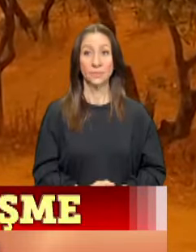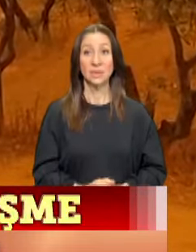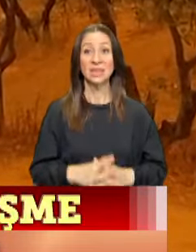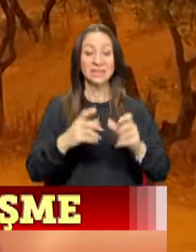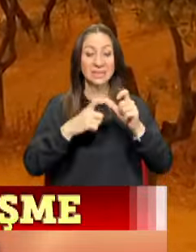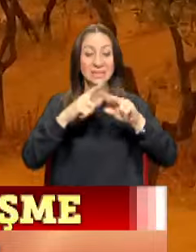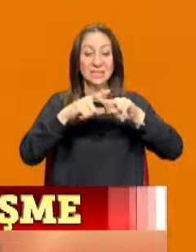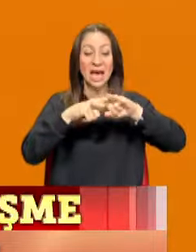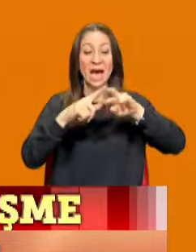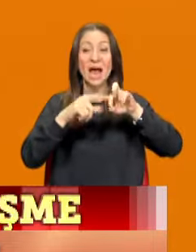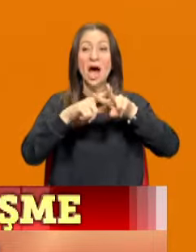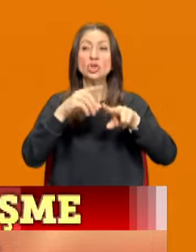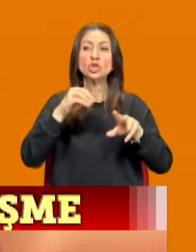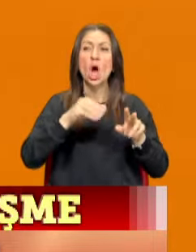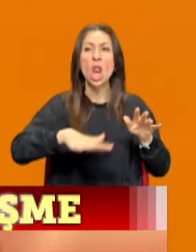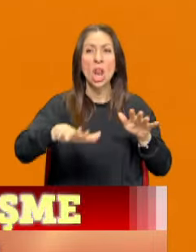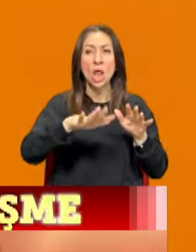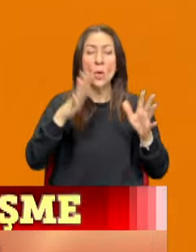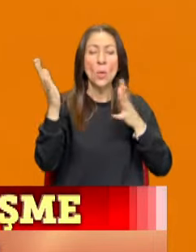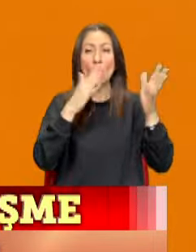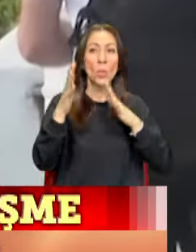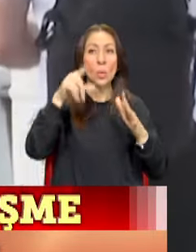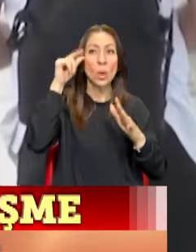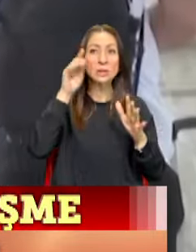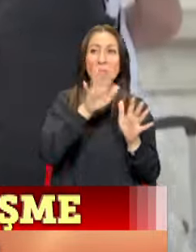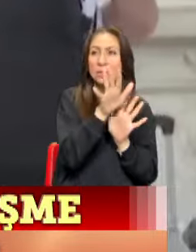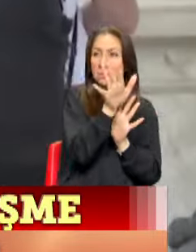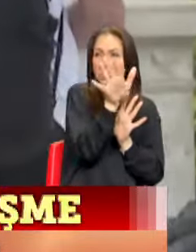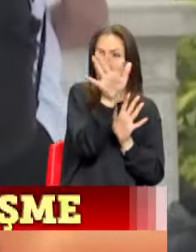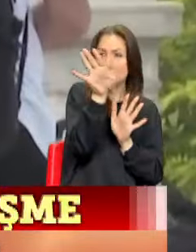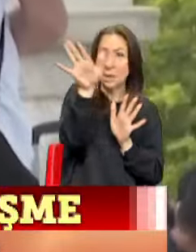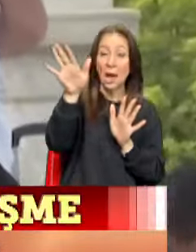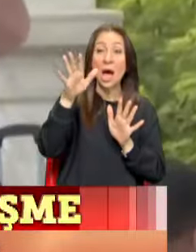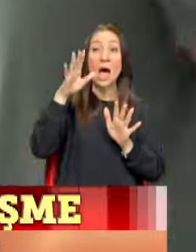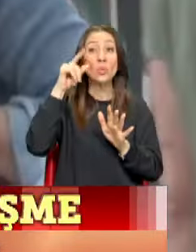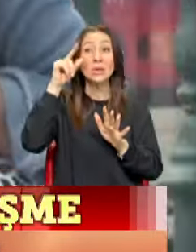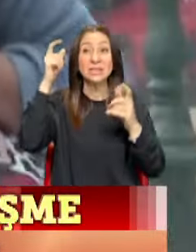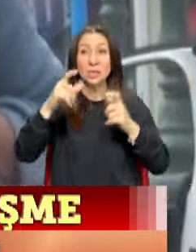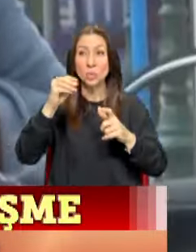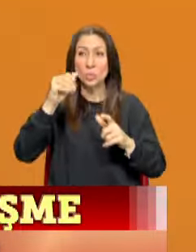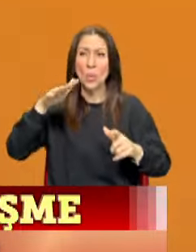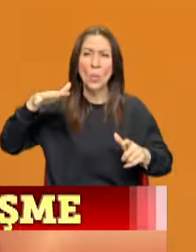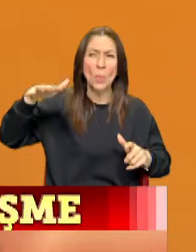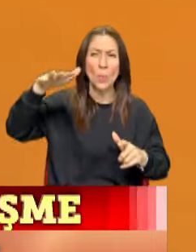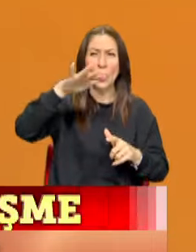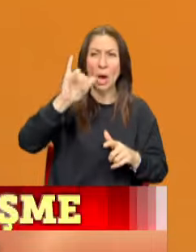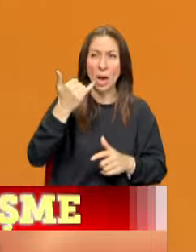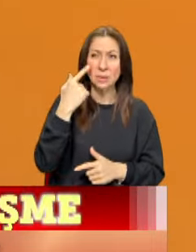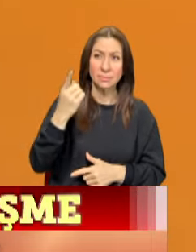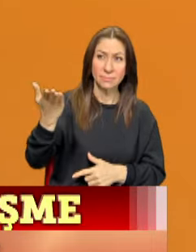Sahra Çölü'nden rüzgarlarla taşınan tozlar önce Yunanistan'da kendini gösterdi. Başkent Atina'da toz bulutları şehri kapladı.